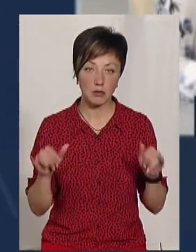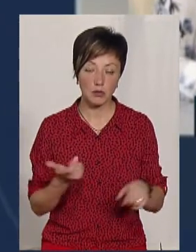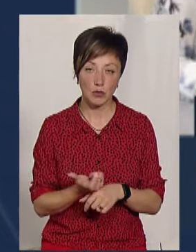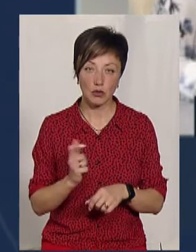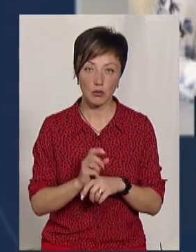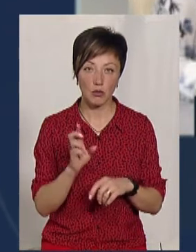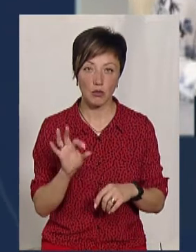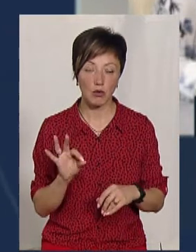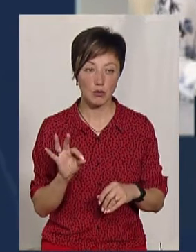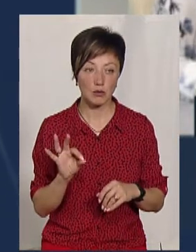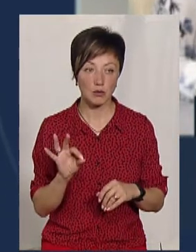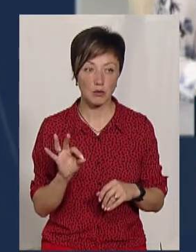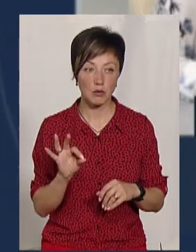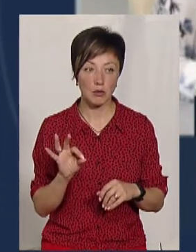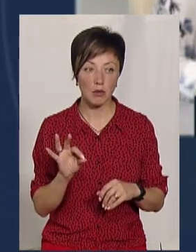більшими, да, бо